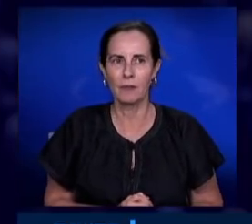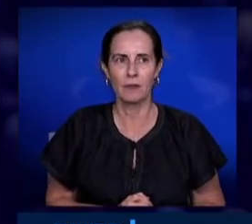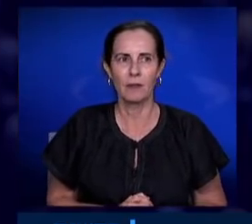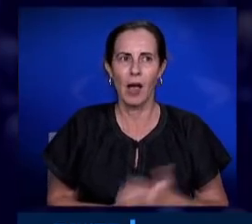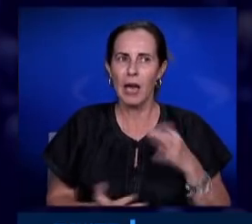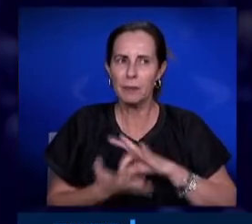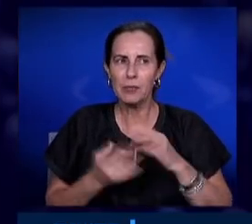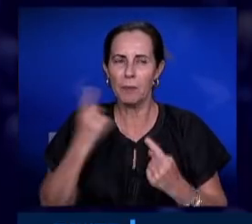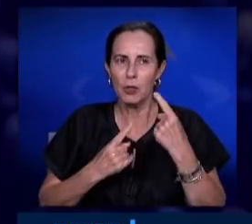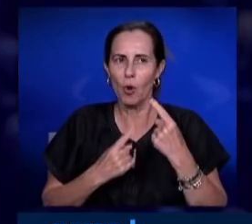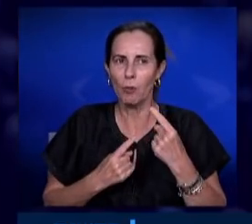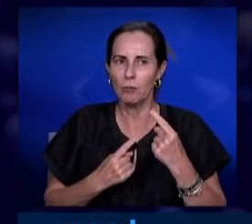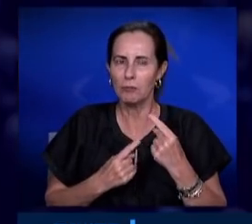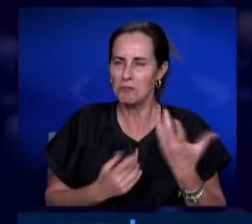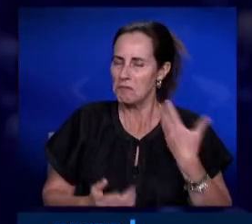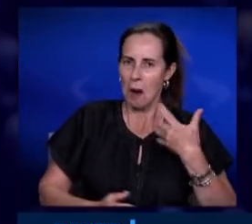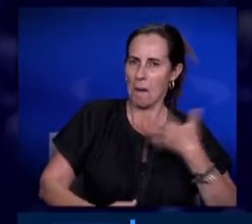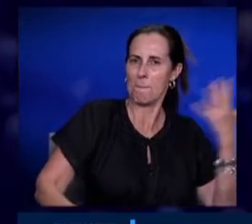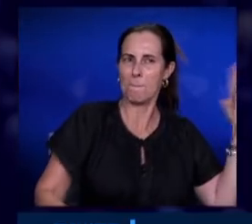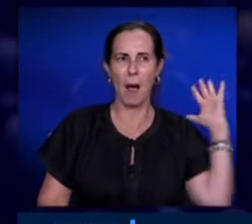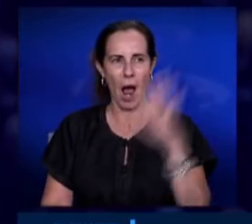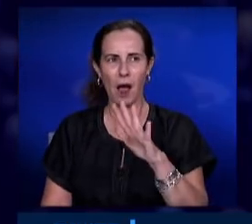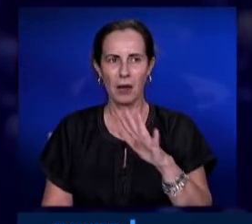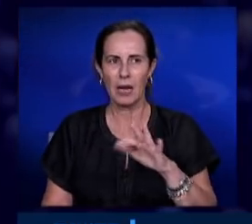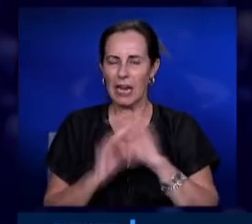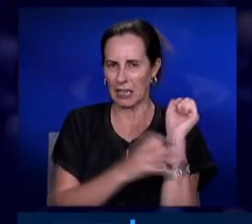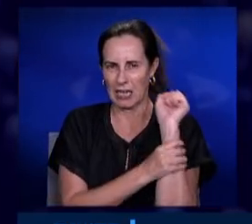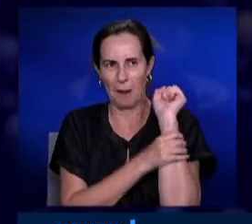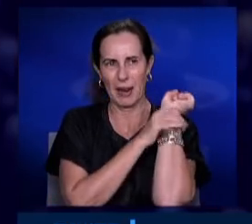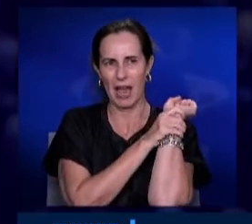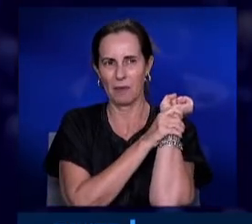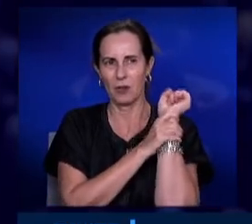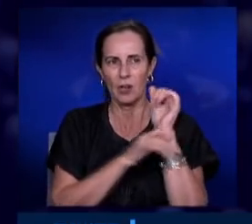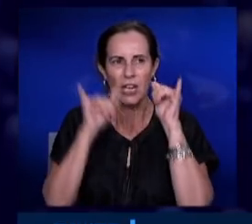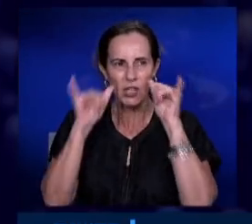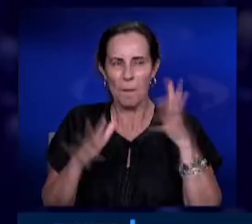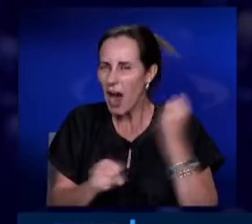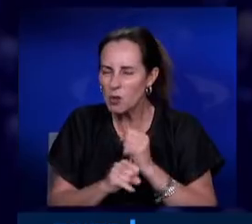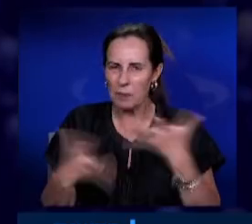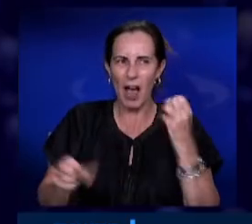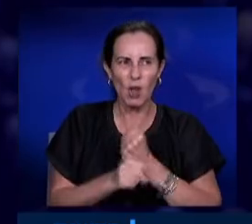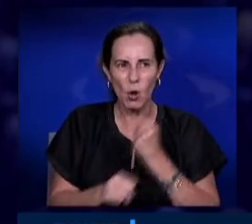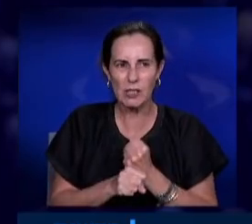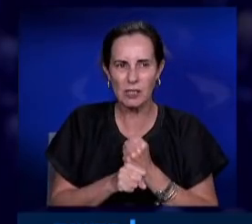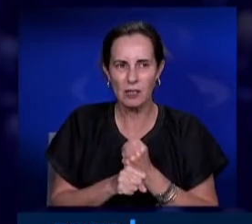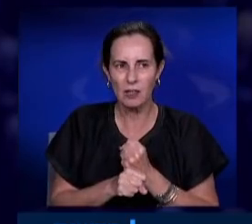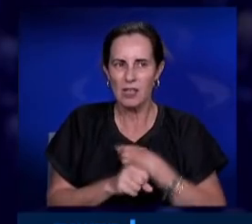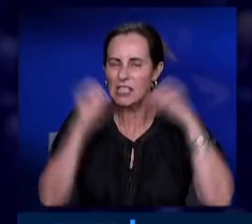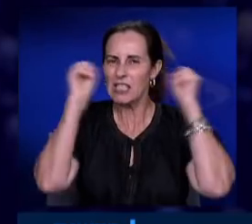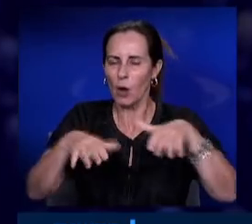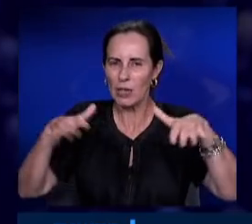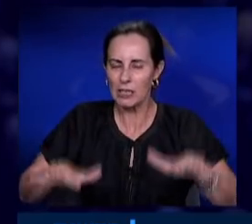הייתי מורץ אליי, זרק אותי לקיר, התחיל לקפל לי את הידיים, לצעוק מה אתה עושה, מה אתה עושה, לזרוק על הטייל לכיוון